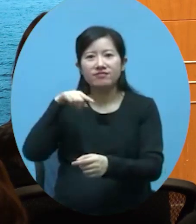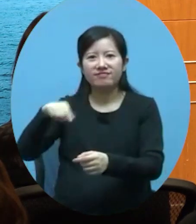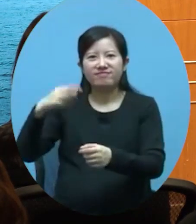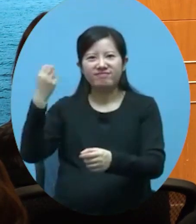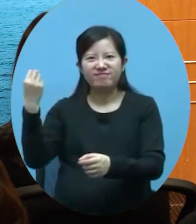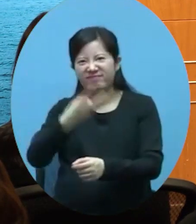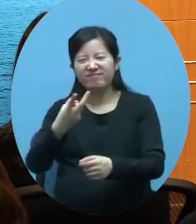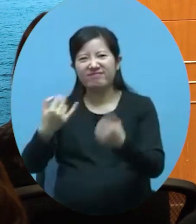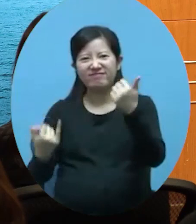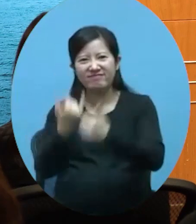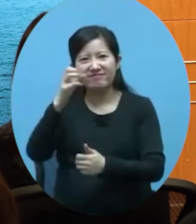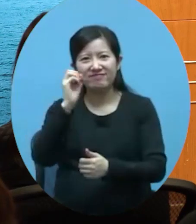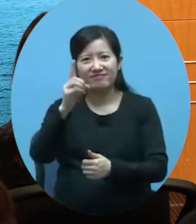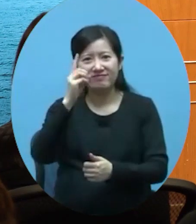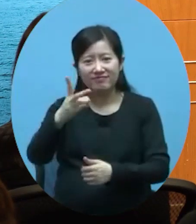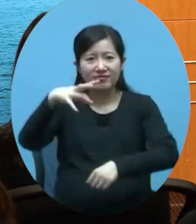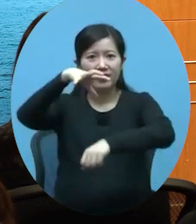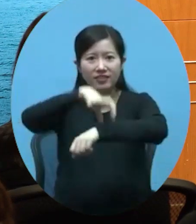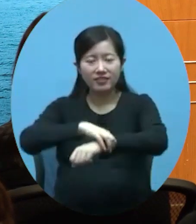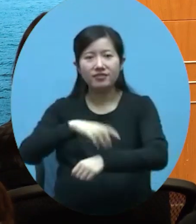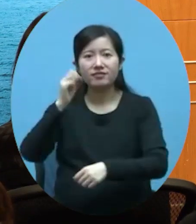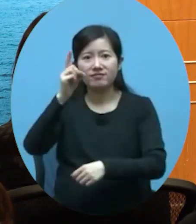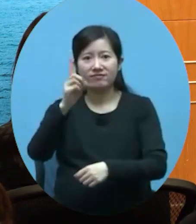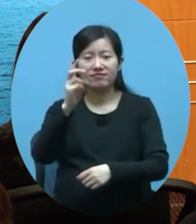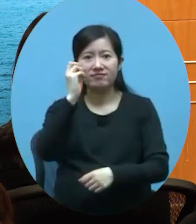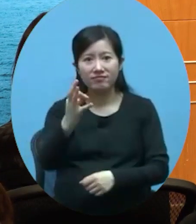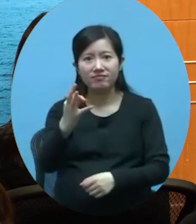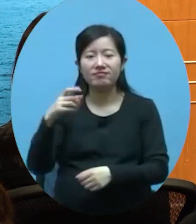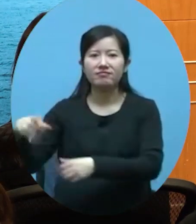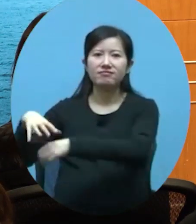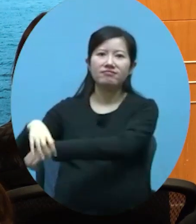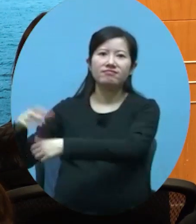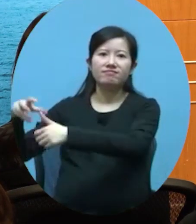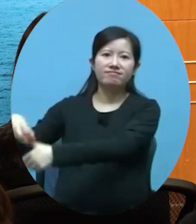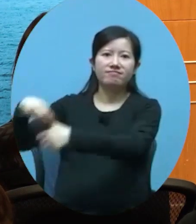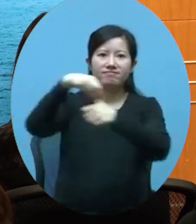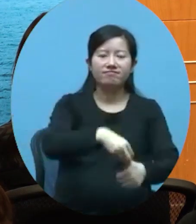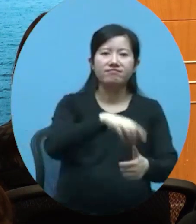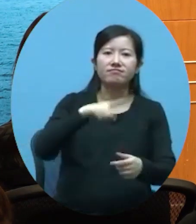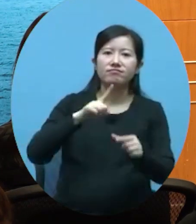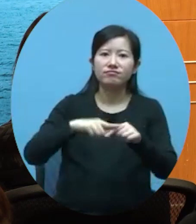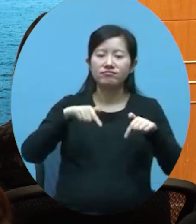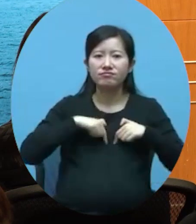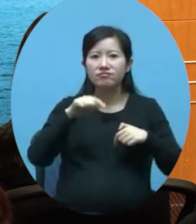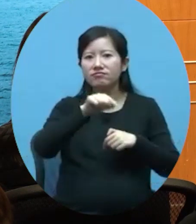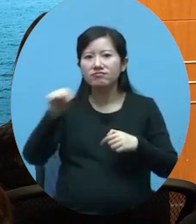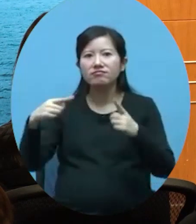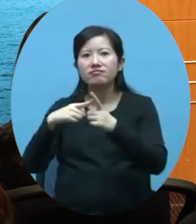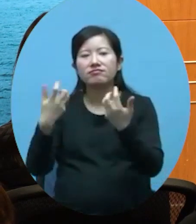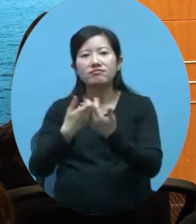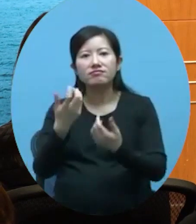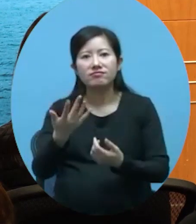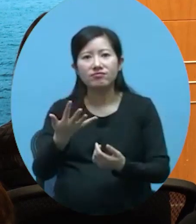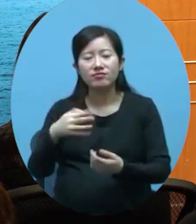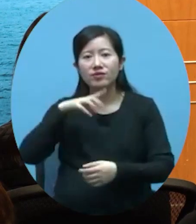有幾多人是三犯而要去檢疫中心那其實政府現在覺得這個政策是不是真的做到本身上做的